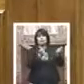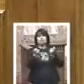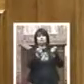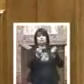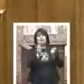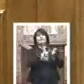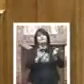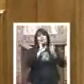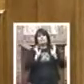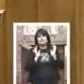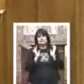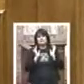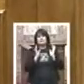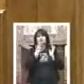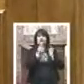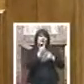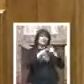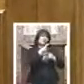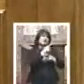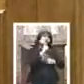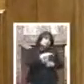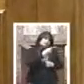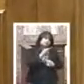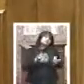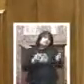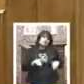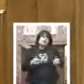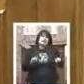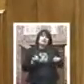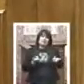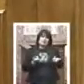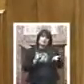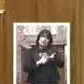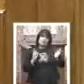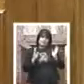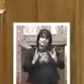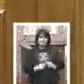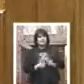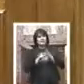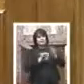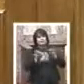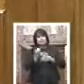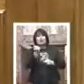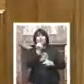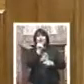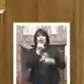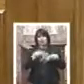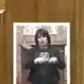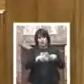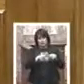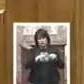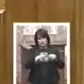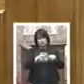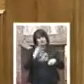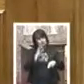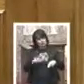έχει αναγάγει σε άλοθη αποφάσεων. Κυρίες και κύριοι συνάδελφοι, το νομοσχέδιο αυτό είναι σε λάθος κατεύθυνση. Γι' αυτό